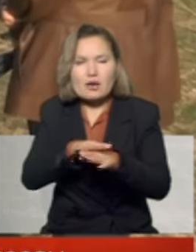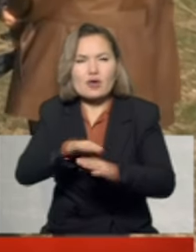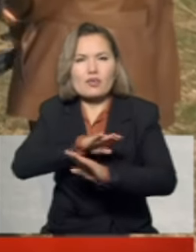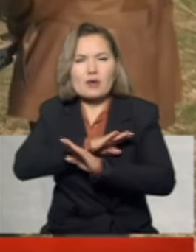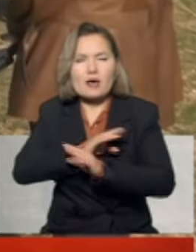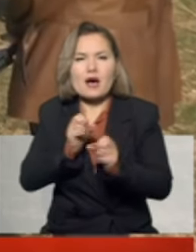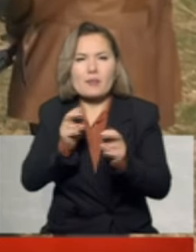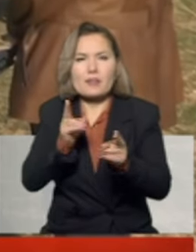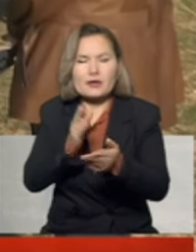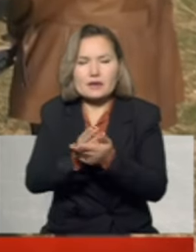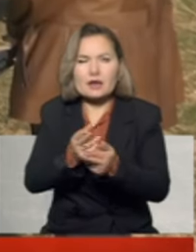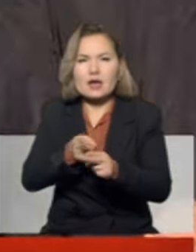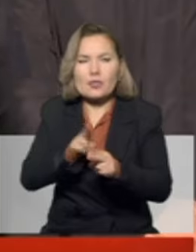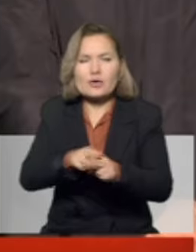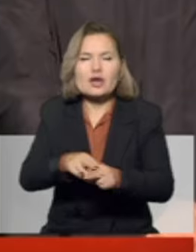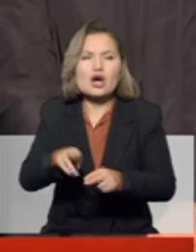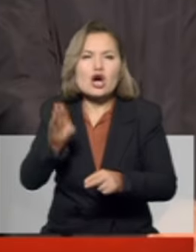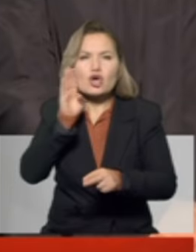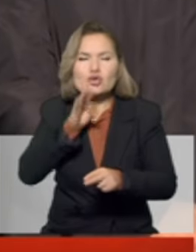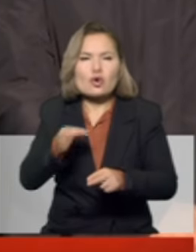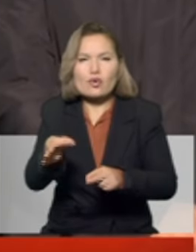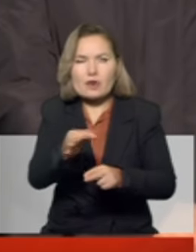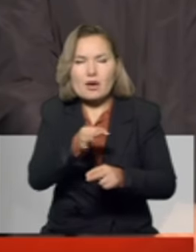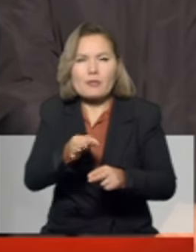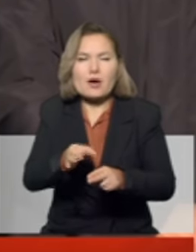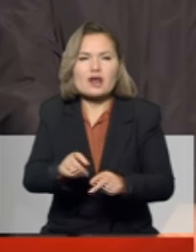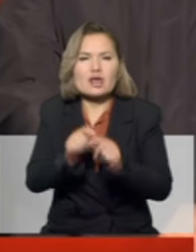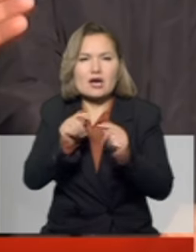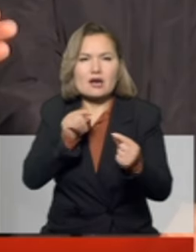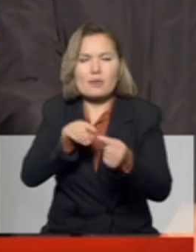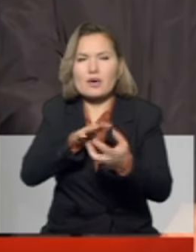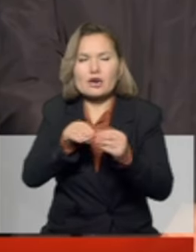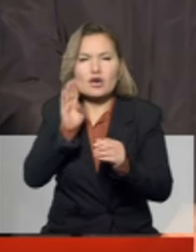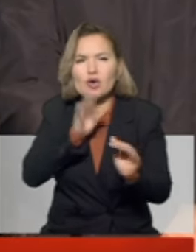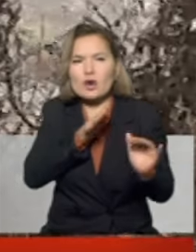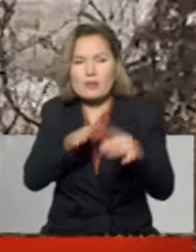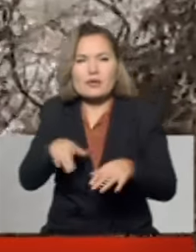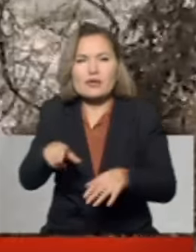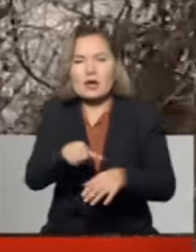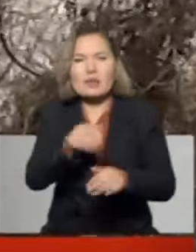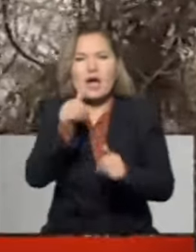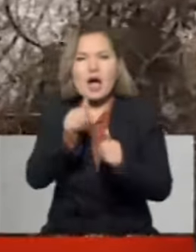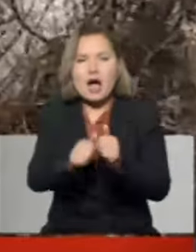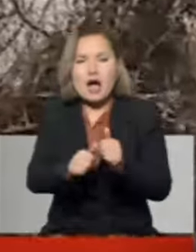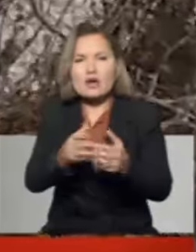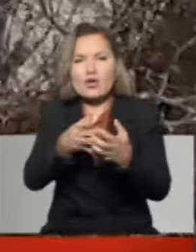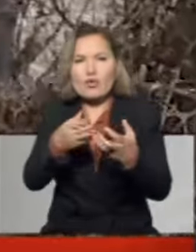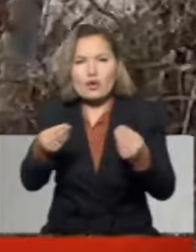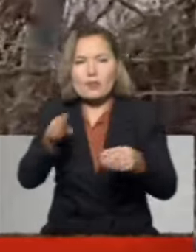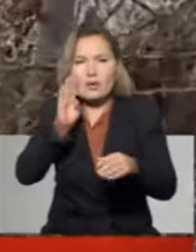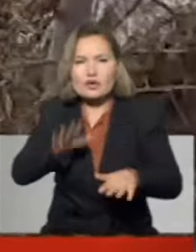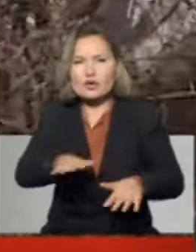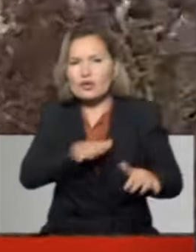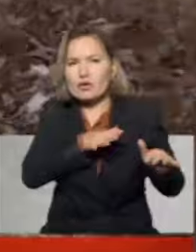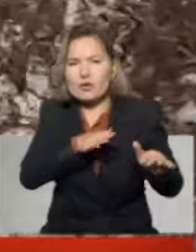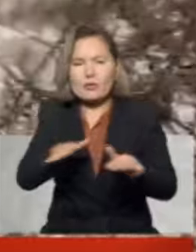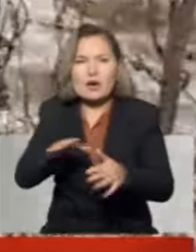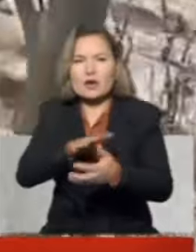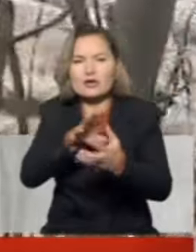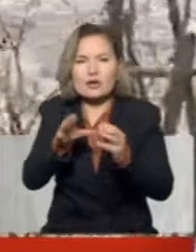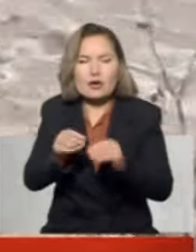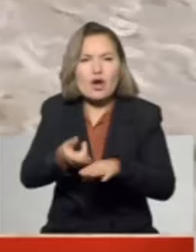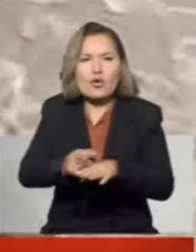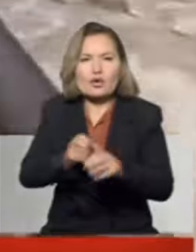зерделеу жұмыстары атүсті жүргізілді деп есептейді. Себебі ағыс қатты өзеннің әр көктемде жұртты әбігерге салып, жер асты